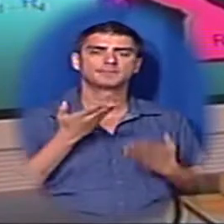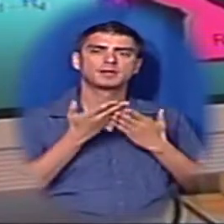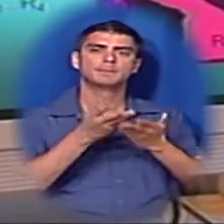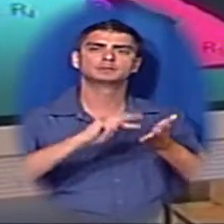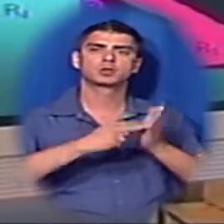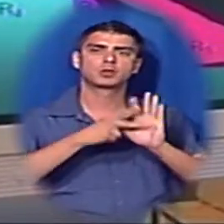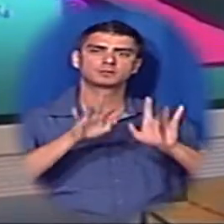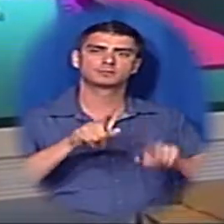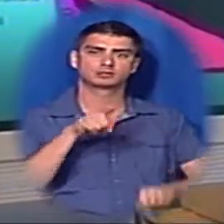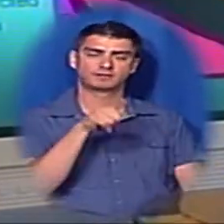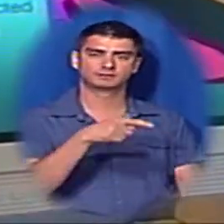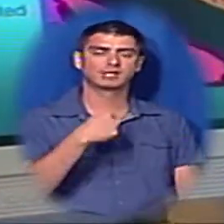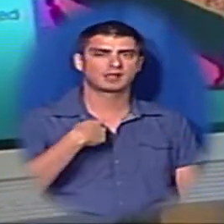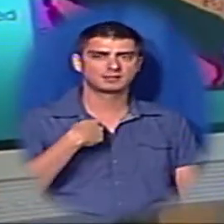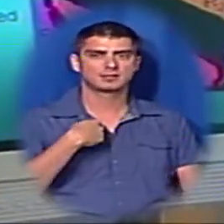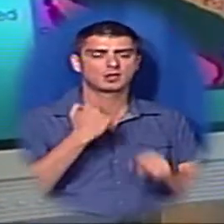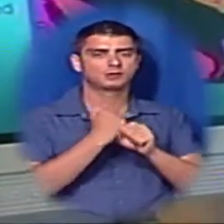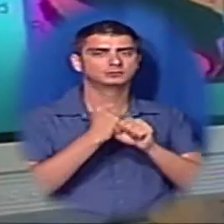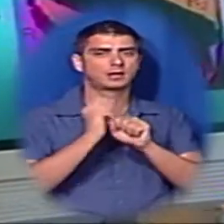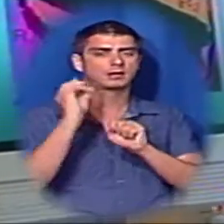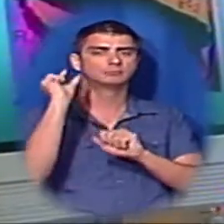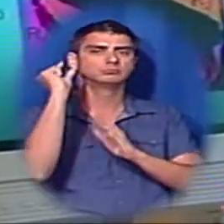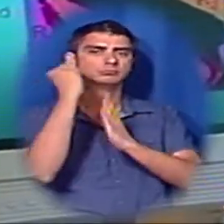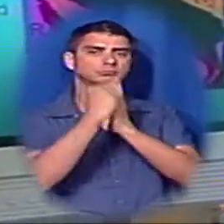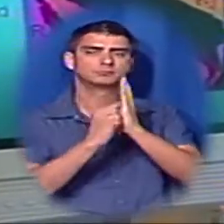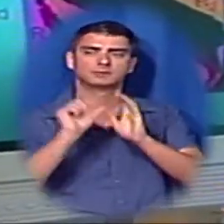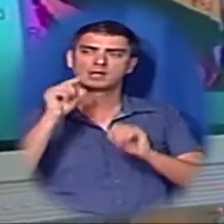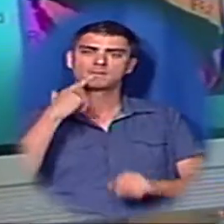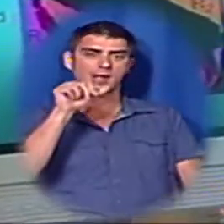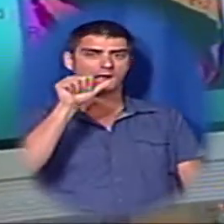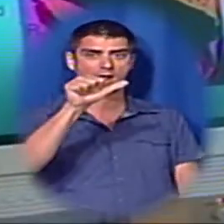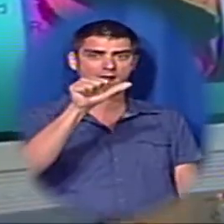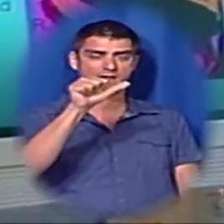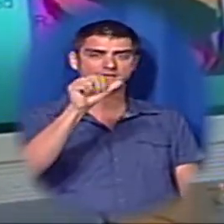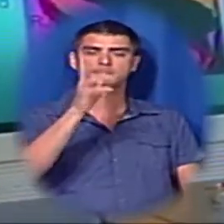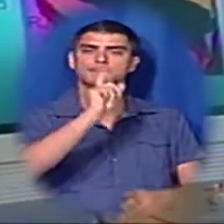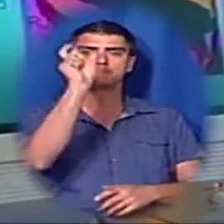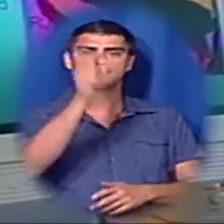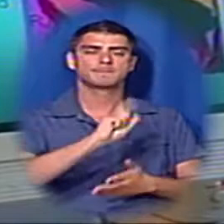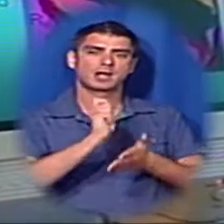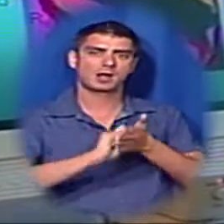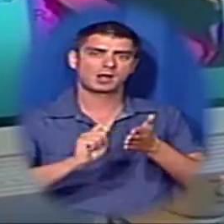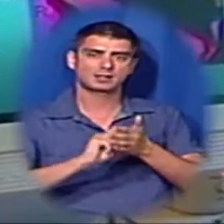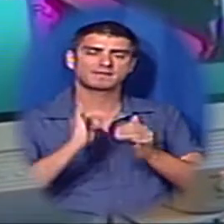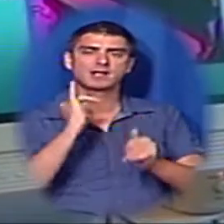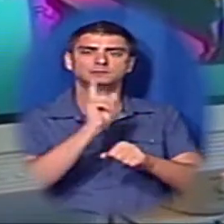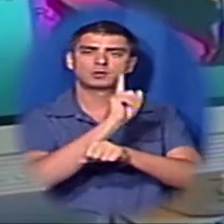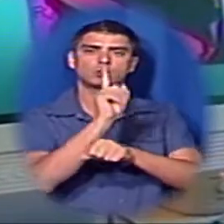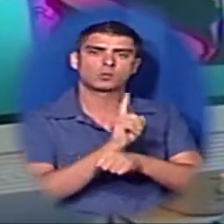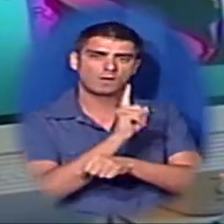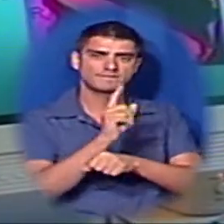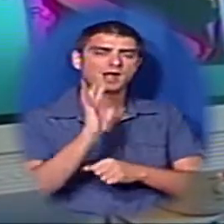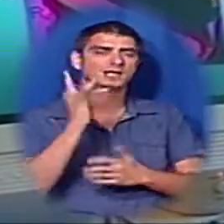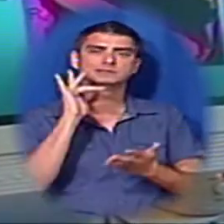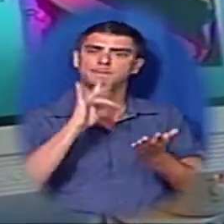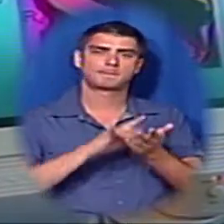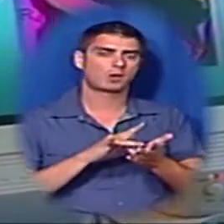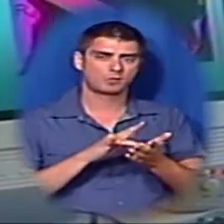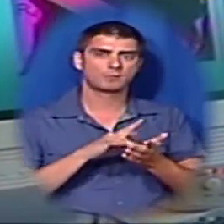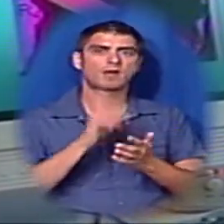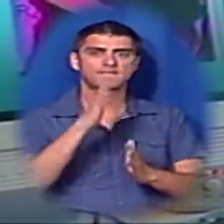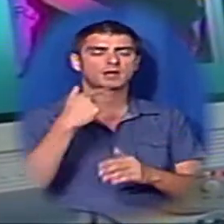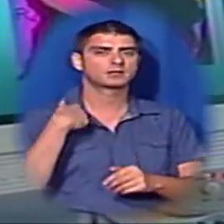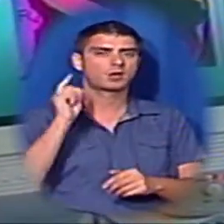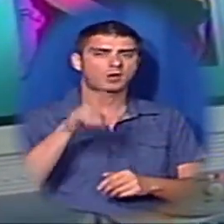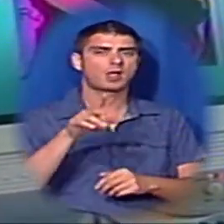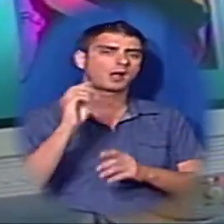התוכנה הזאת אני מקטלגת את האלף הזאת לפי כותב, לפי תקופה, לפי מקום, וכך אני